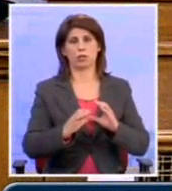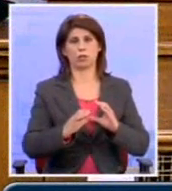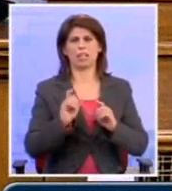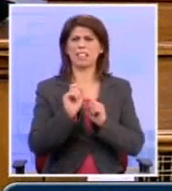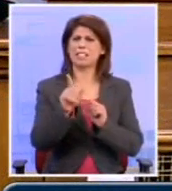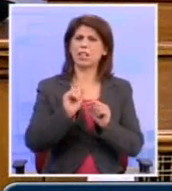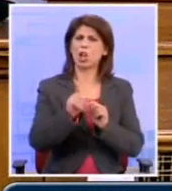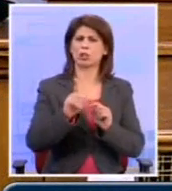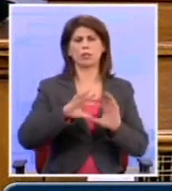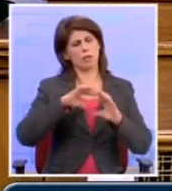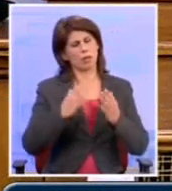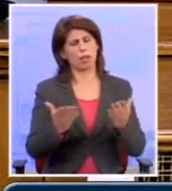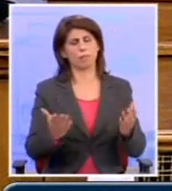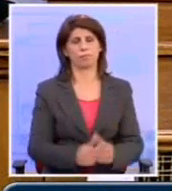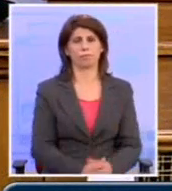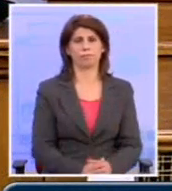συχνότητες γενικότερα.